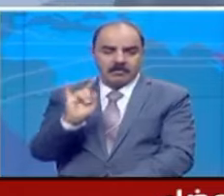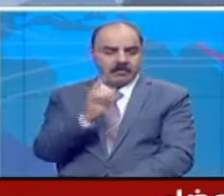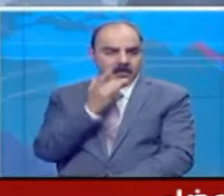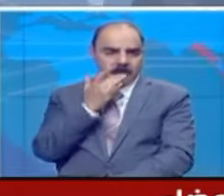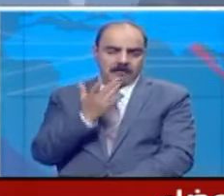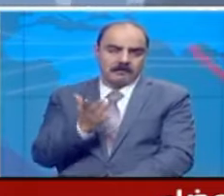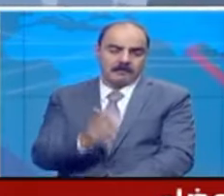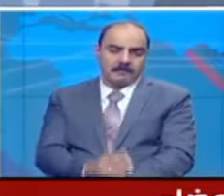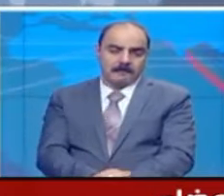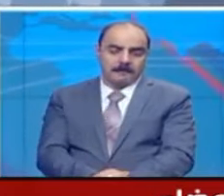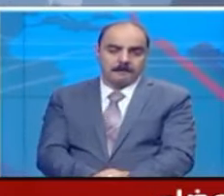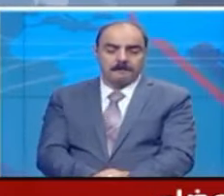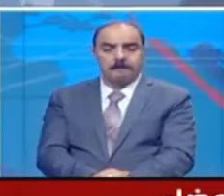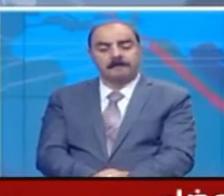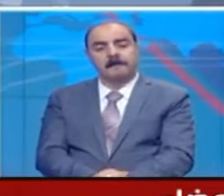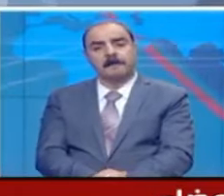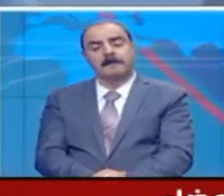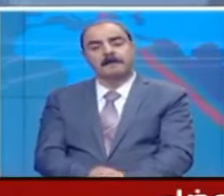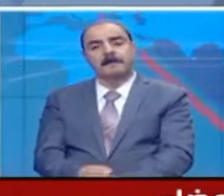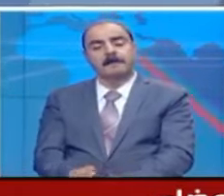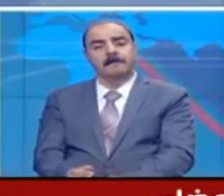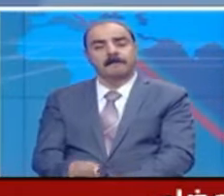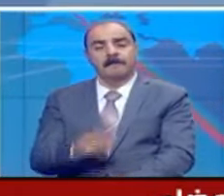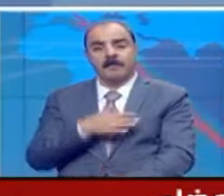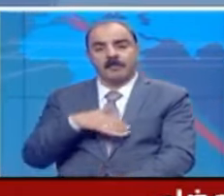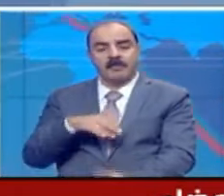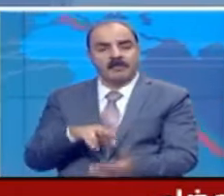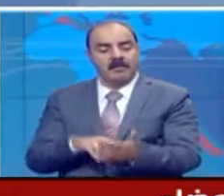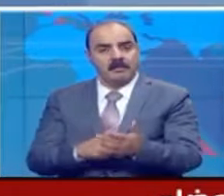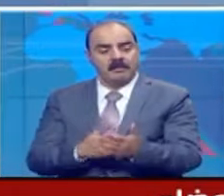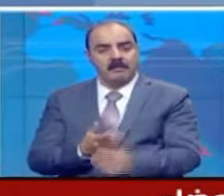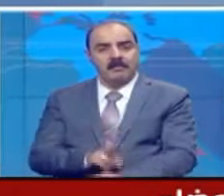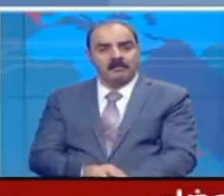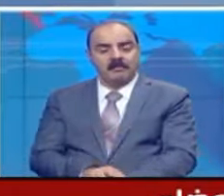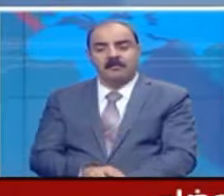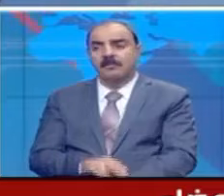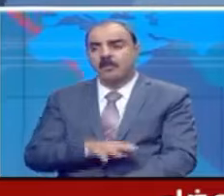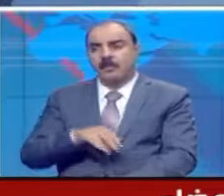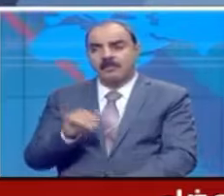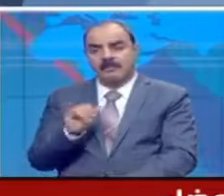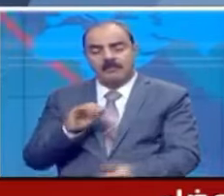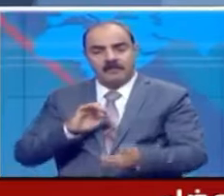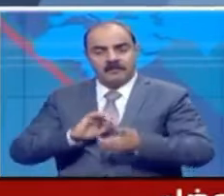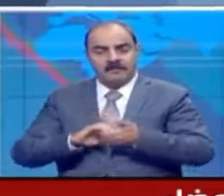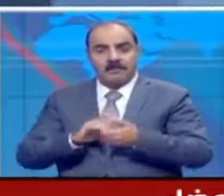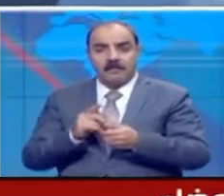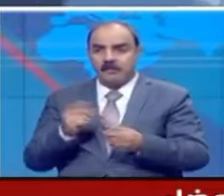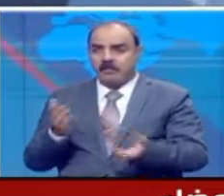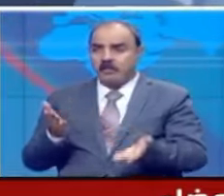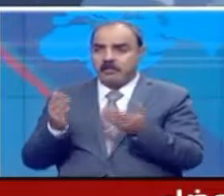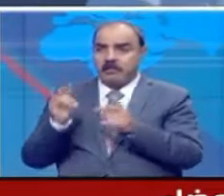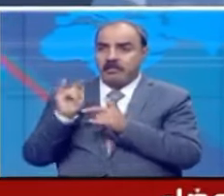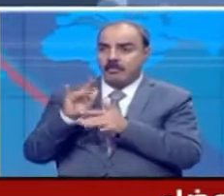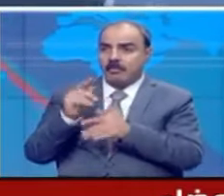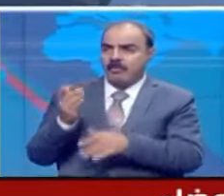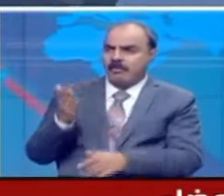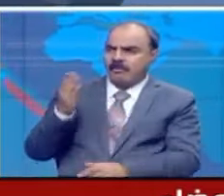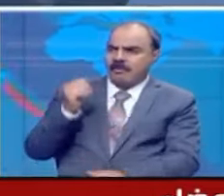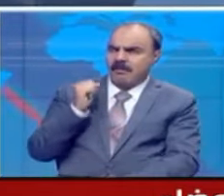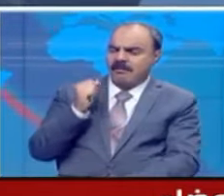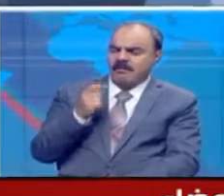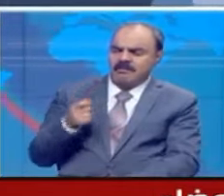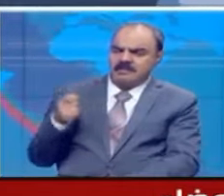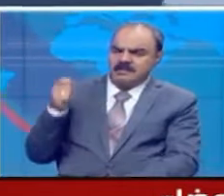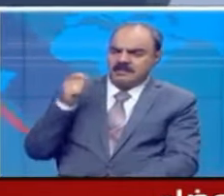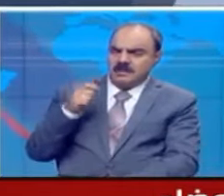من خلال الأجهزة الموجودة؟ يعني خلينا أقول لحضرتك، خلينا نتفق على نقطة مهمة جدا، إنه في مبالغة شديدة جدا في الأسعار، في